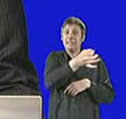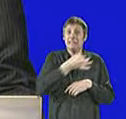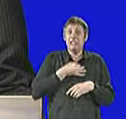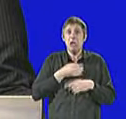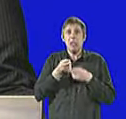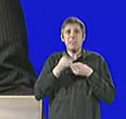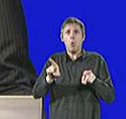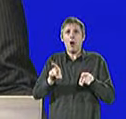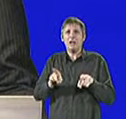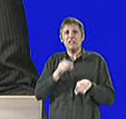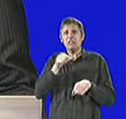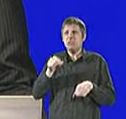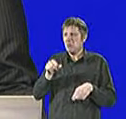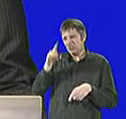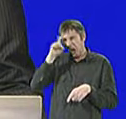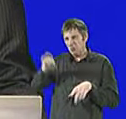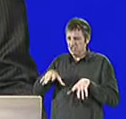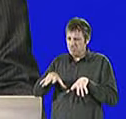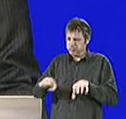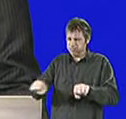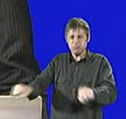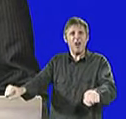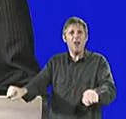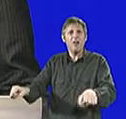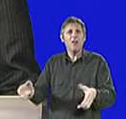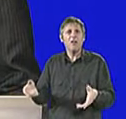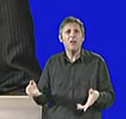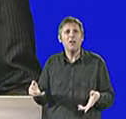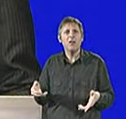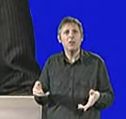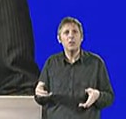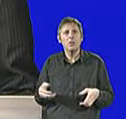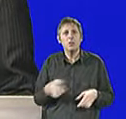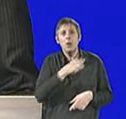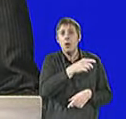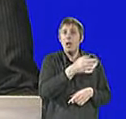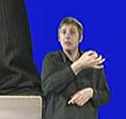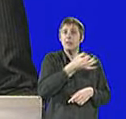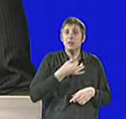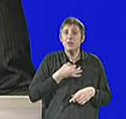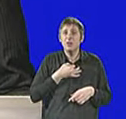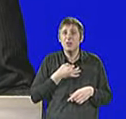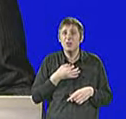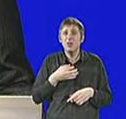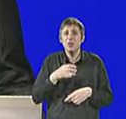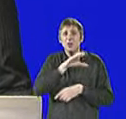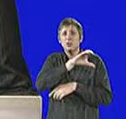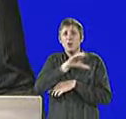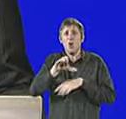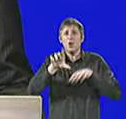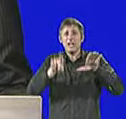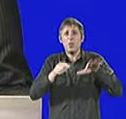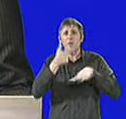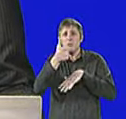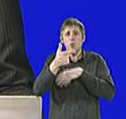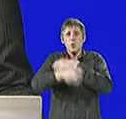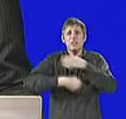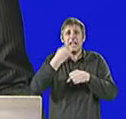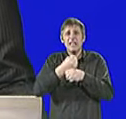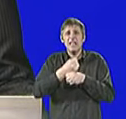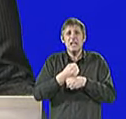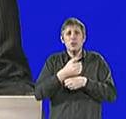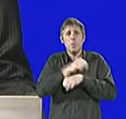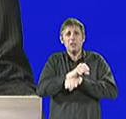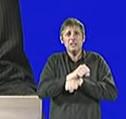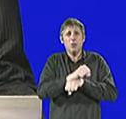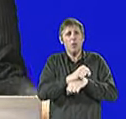démocratie, me compare à une personne condamnée à 182 années de prison, c'est certainement tout à